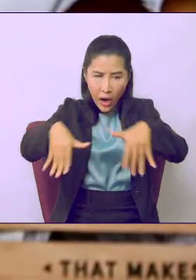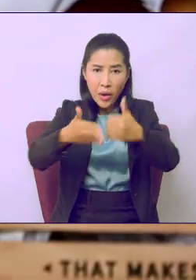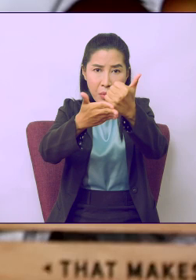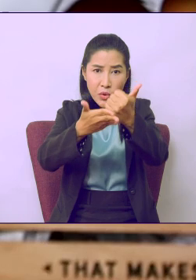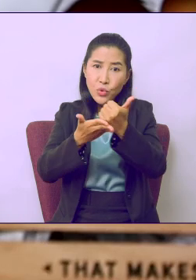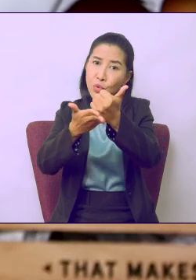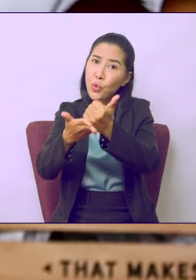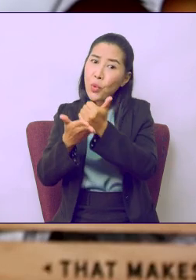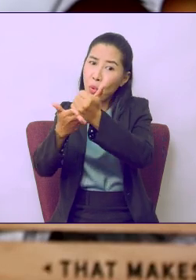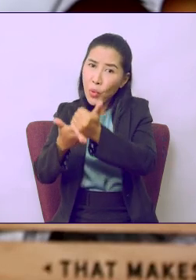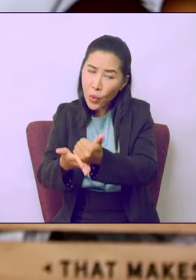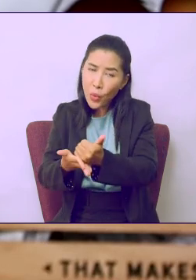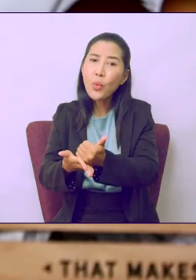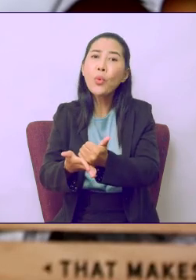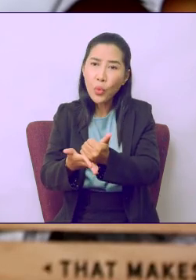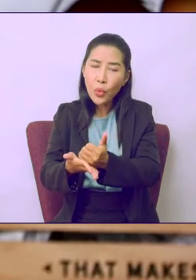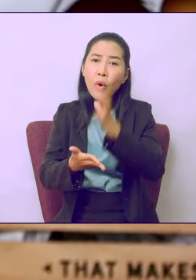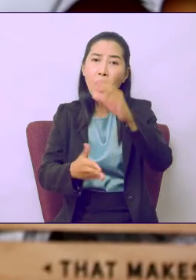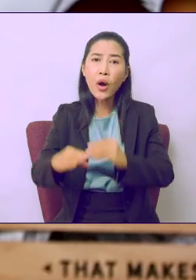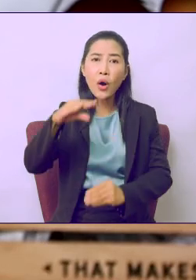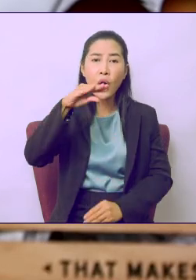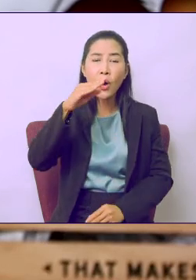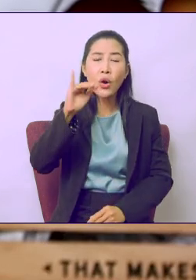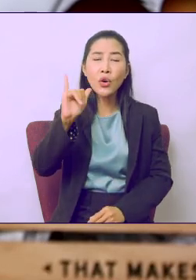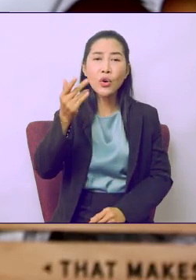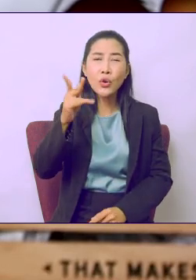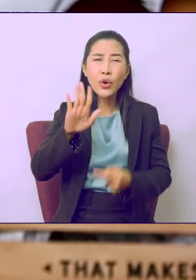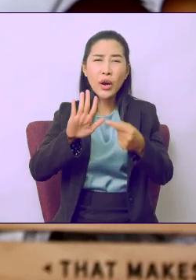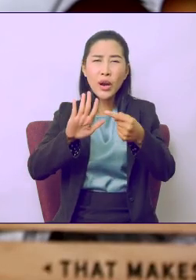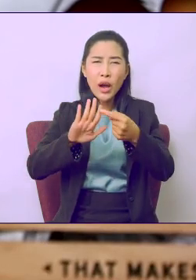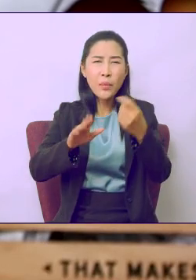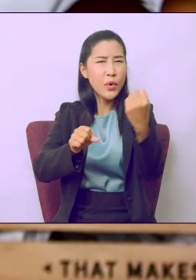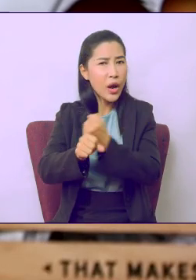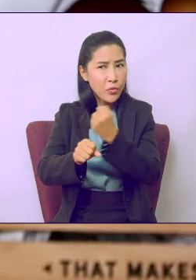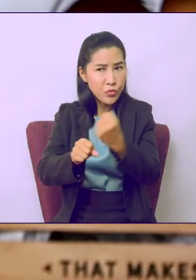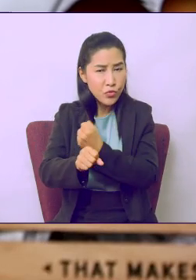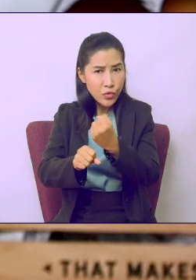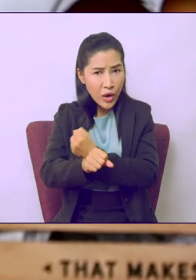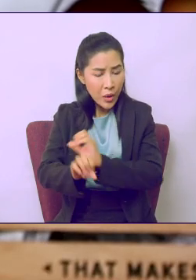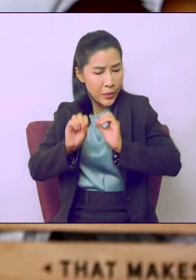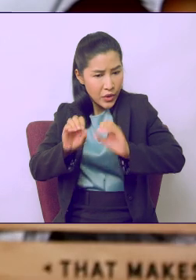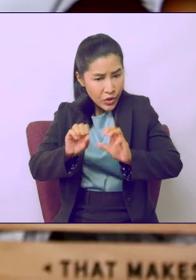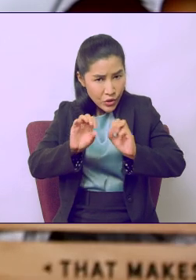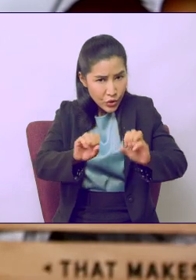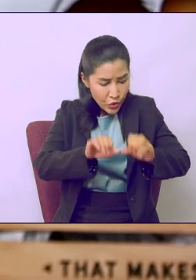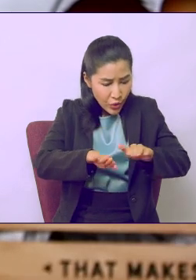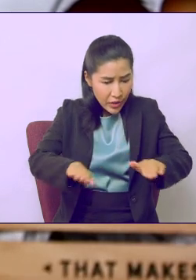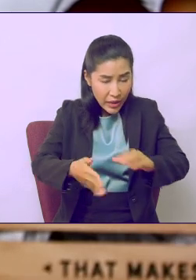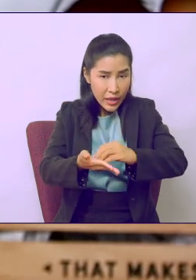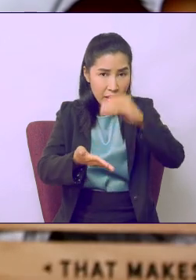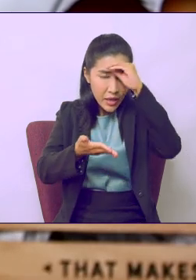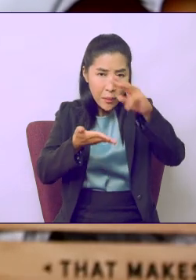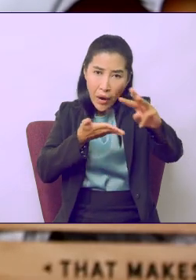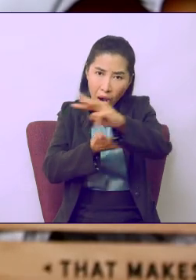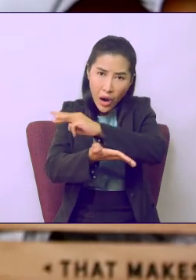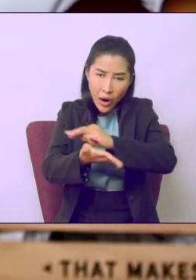มาช่วยกันนะครับเอาโยคะเป็นเครื่องมือนะครับแล้วผมก็จะได้ศึกษาเนาะแล้วก็เอาเนี่ยข้อมูลตรงนี้แหละไปสอนน้องๆในมหาวิทยาลัยเด็กเด็กรุ่น